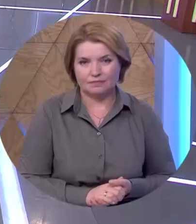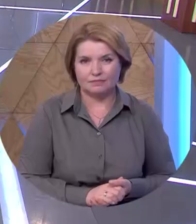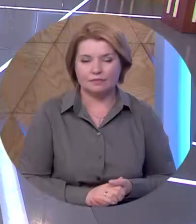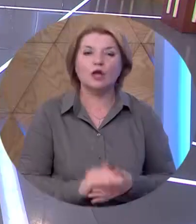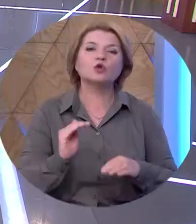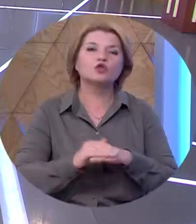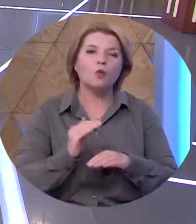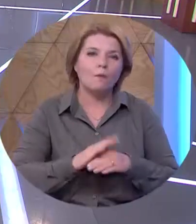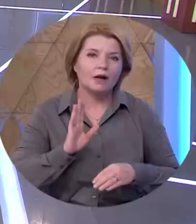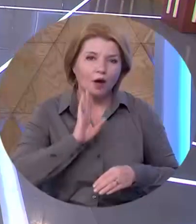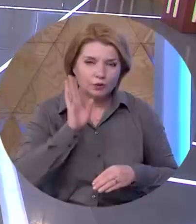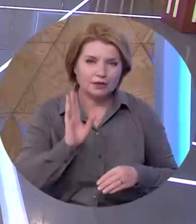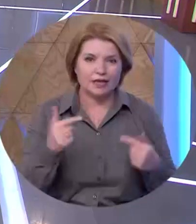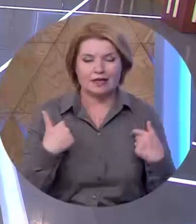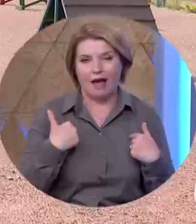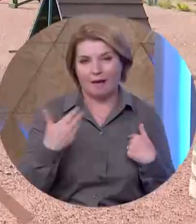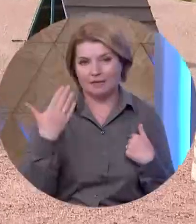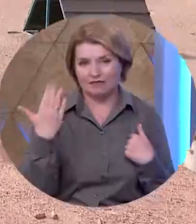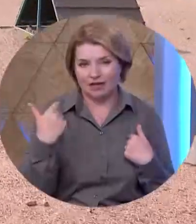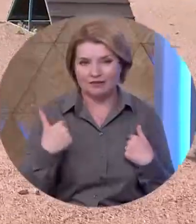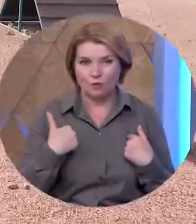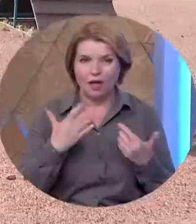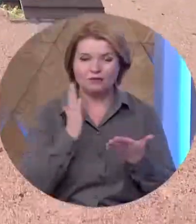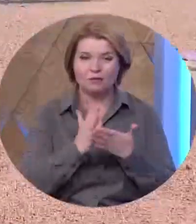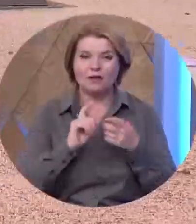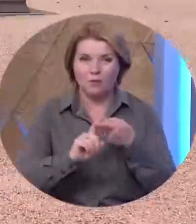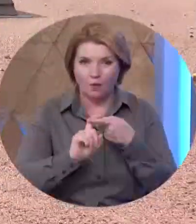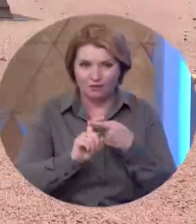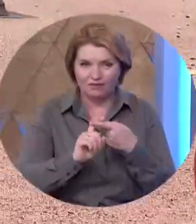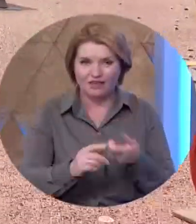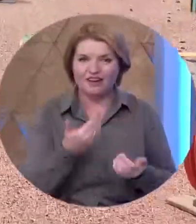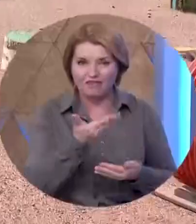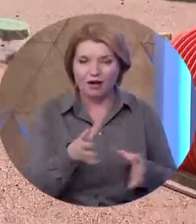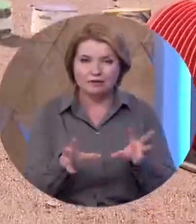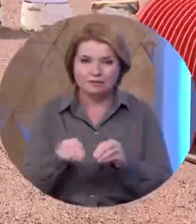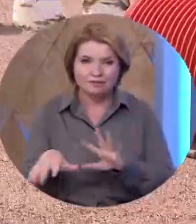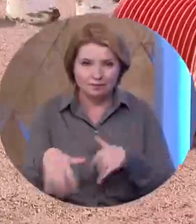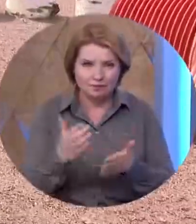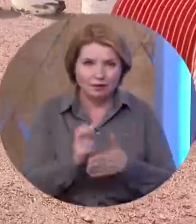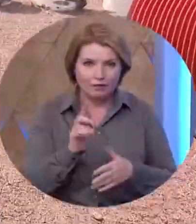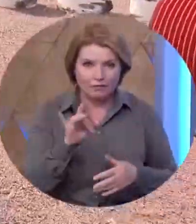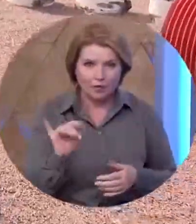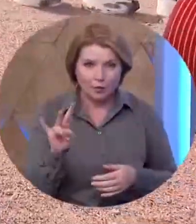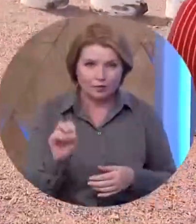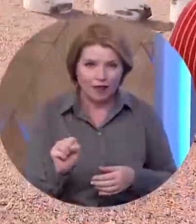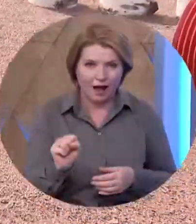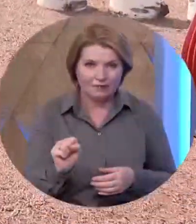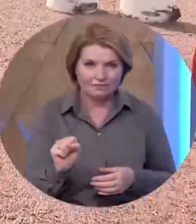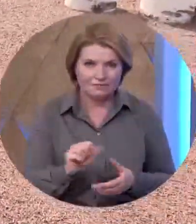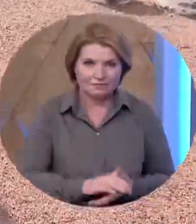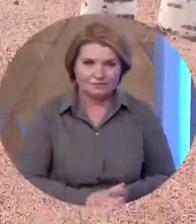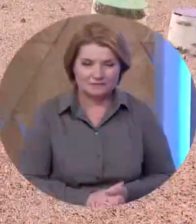Нельзя. Доброе утро. Ну вот я приветствую в нашем прямом эфире вас вместе с Руной. Руна, дай лапу, дай лапу. Молодец, еще